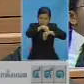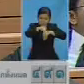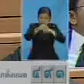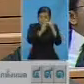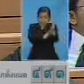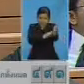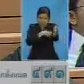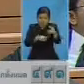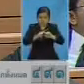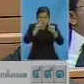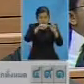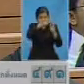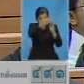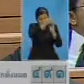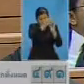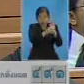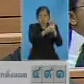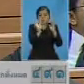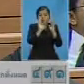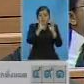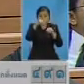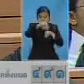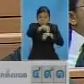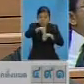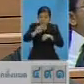ภาคเหนือภาคอีสานที่ปลูกยางพันธุ์ใหม่ก็ไม่ต้องโค่นเลยครับ